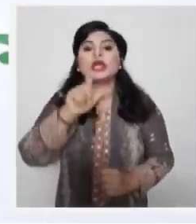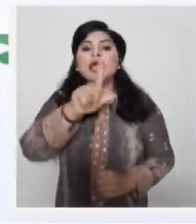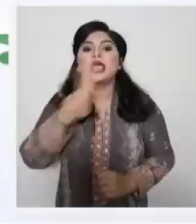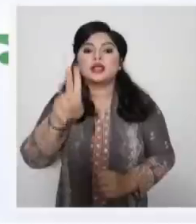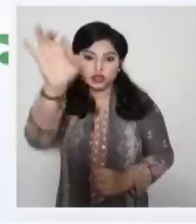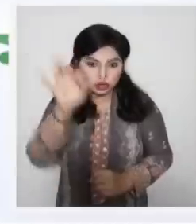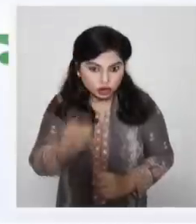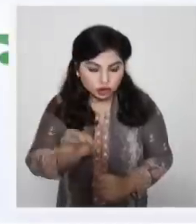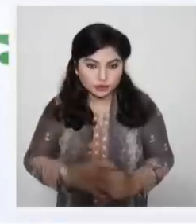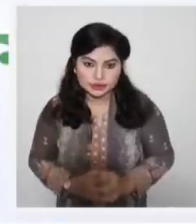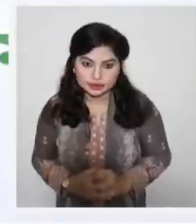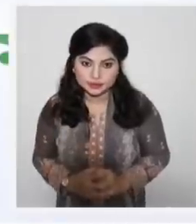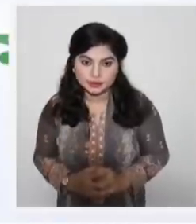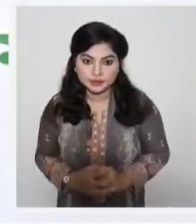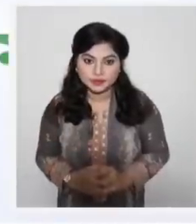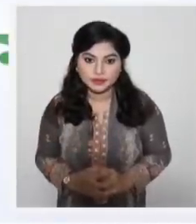3,471 জন। শনাক্তের হার